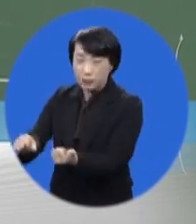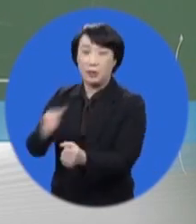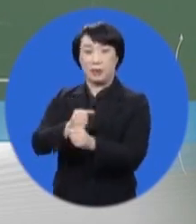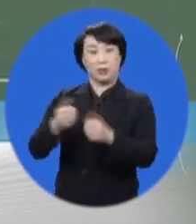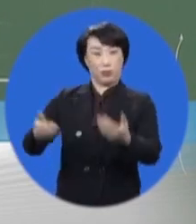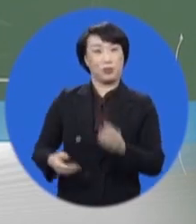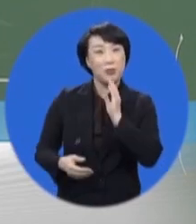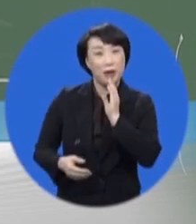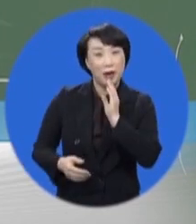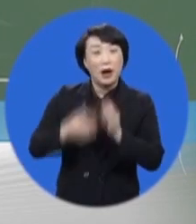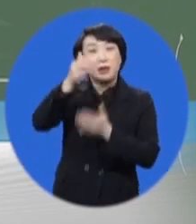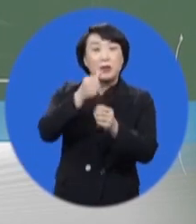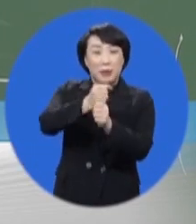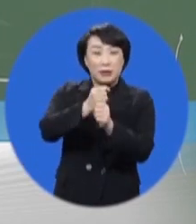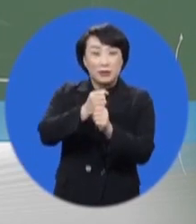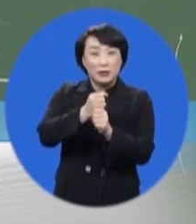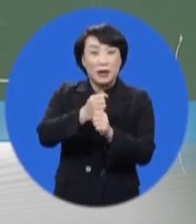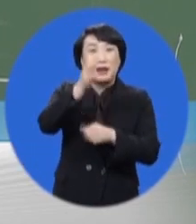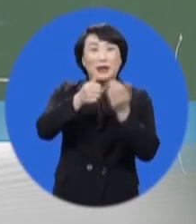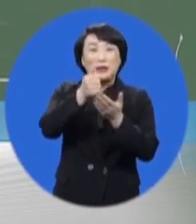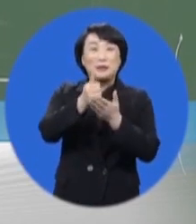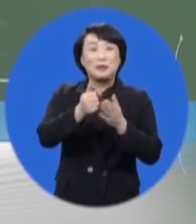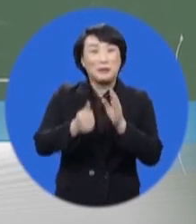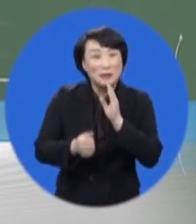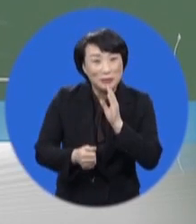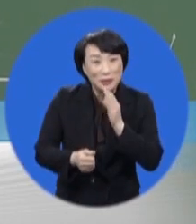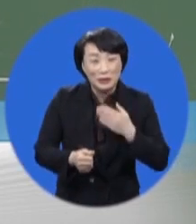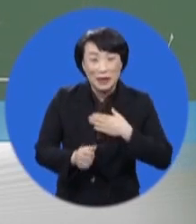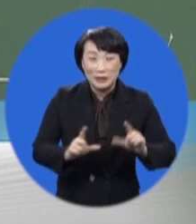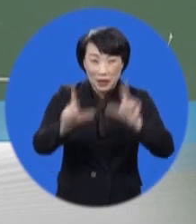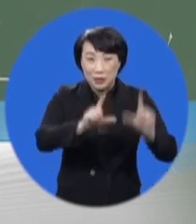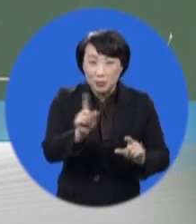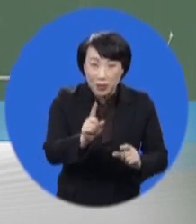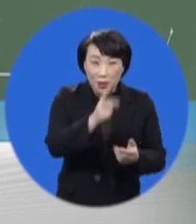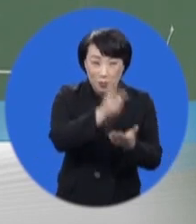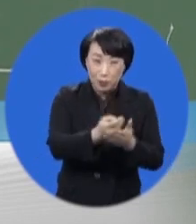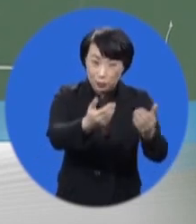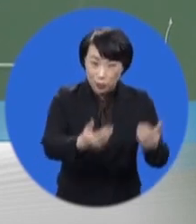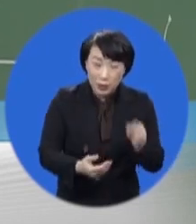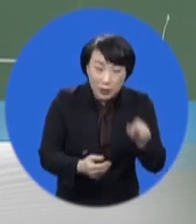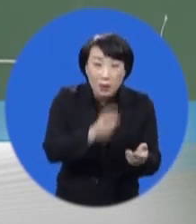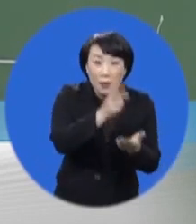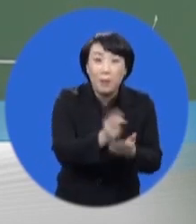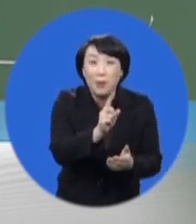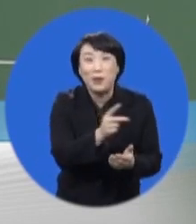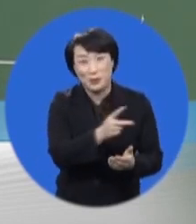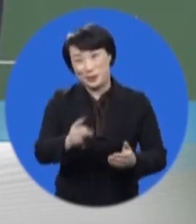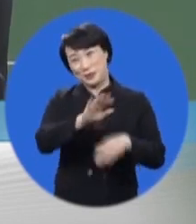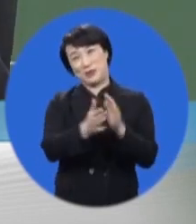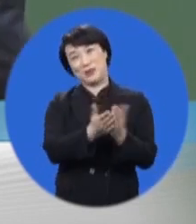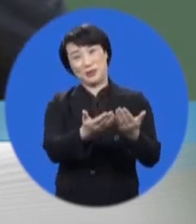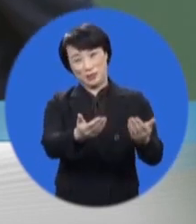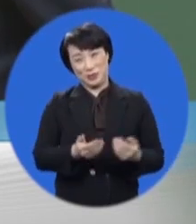말이요. 하나님이 만드시니가 어떻게 살라는 법도 주었으니 그 법이 성경이다 이